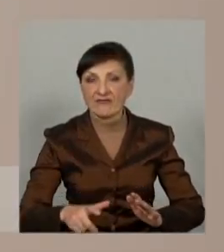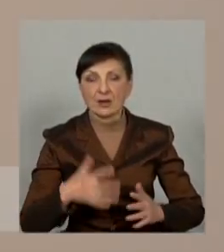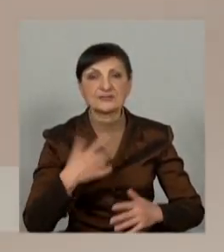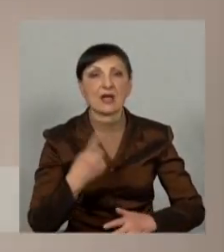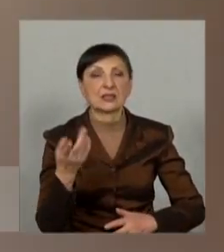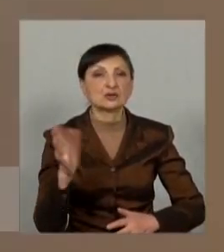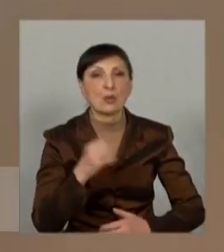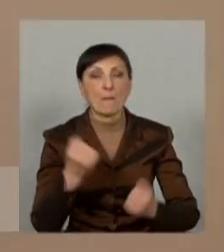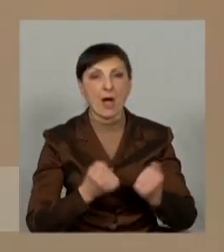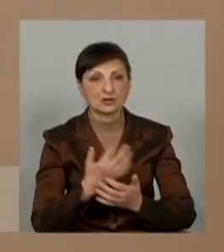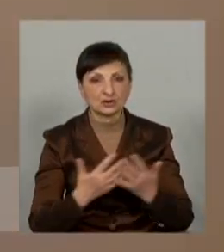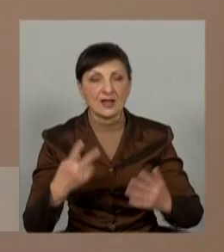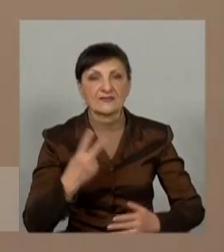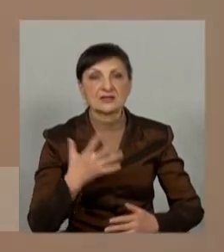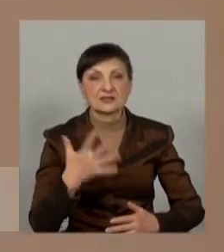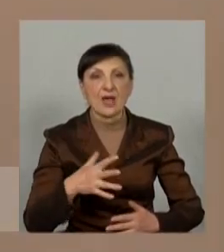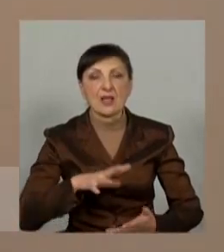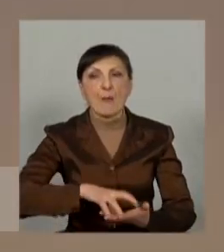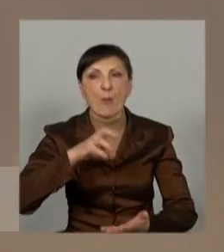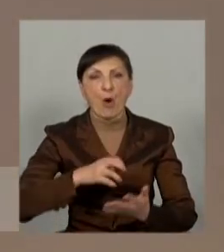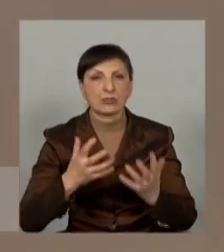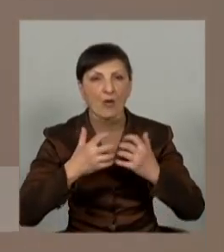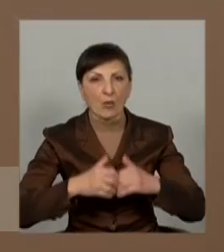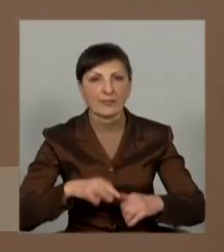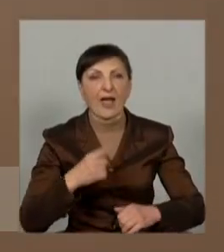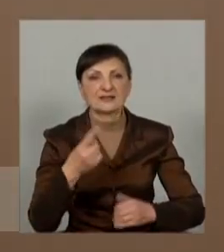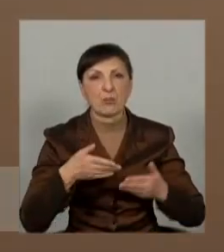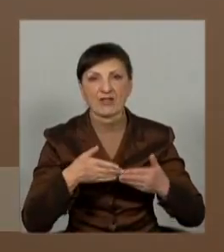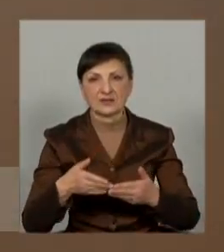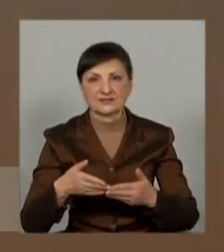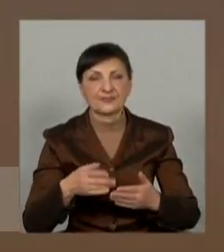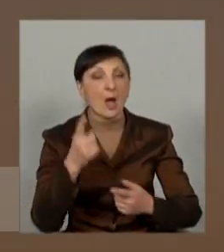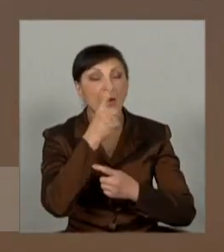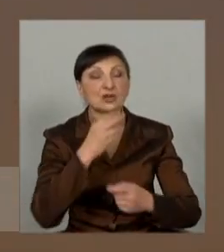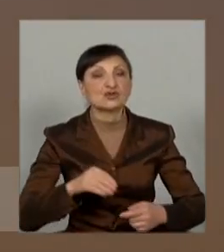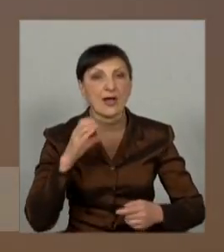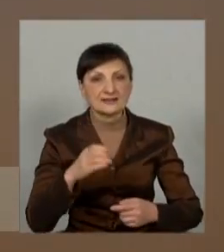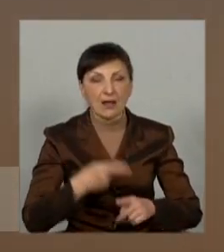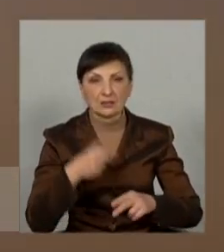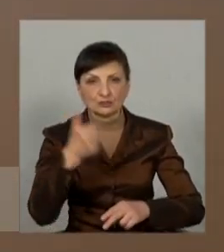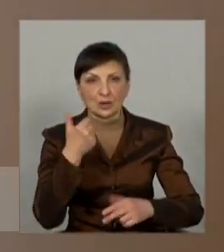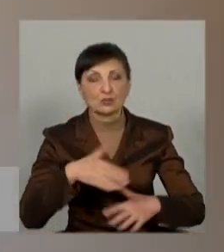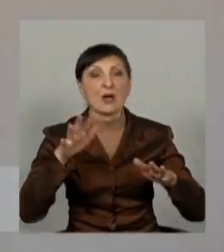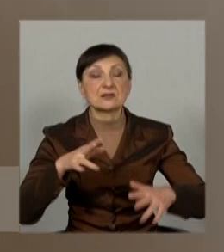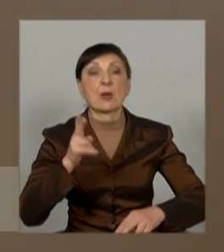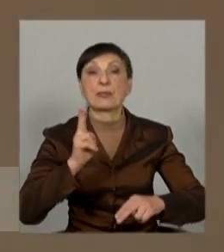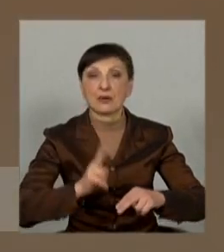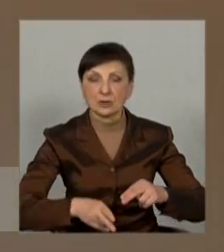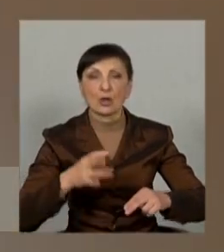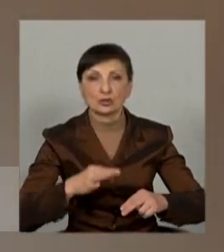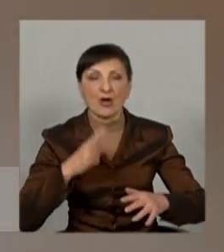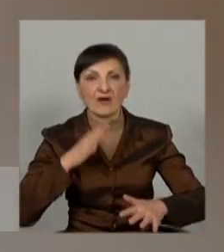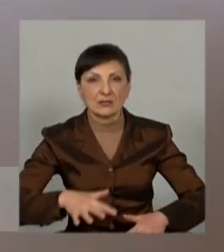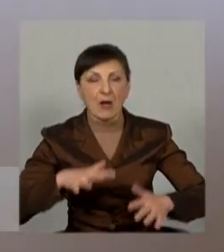единица техники, 25 мотопомп и одно плавсредство. По данным ДЧС, к этому часу осадки прекратились, но поток